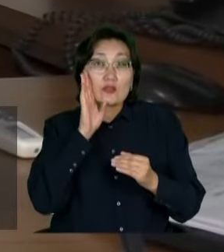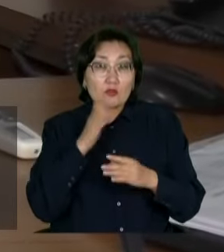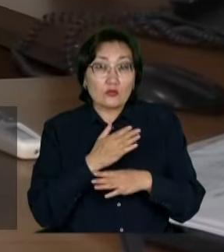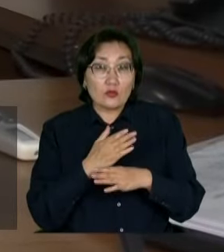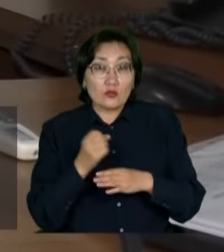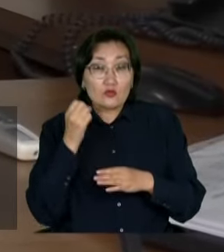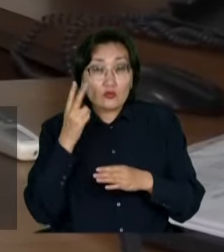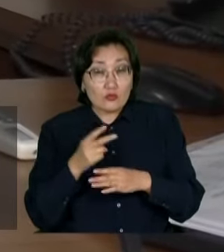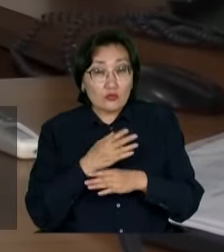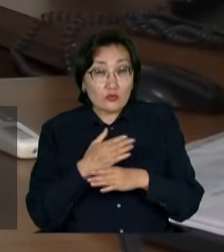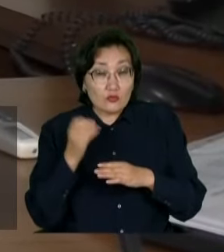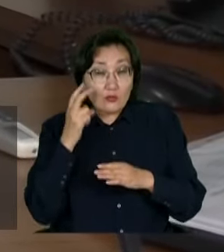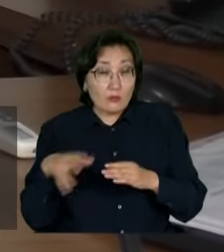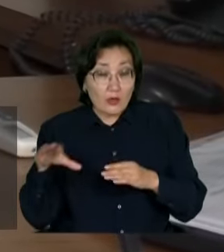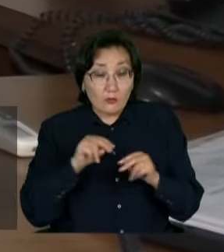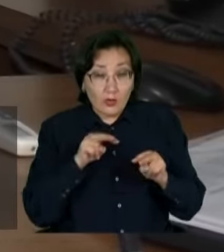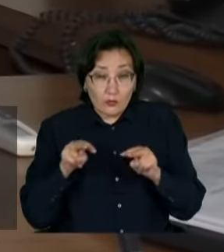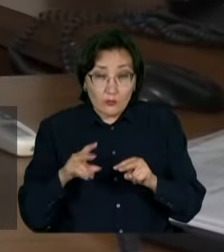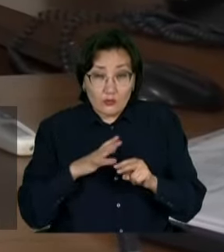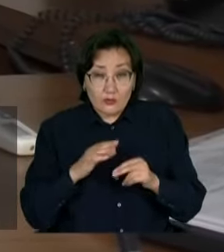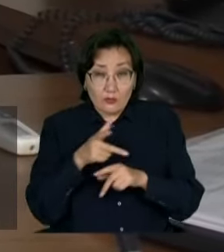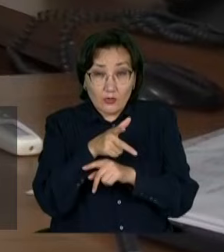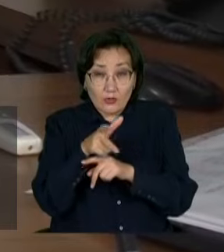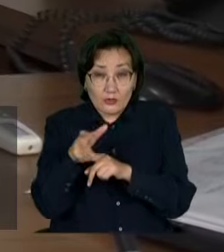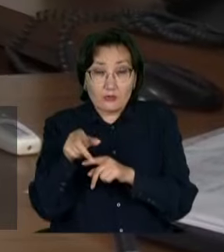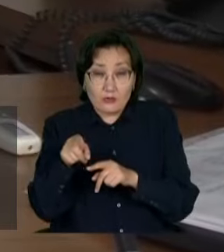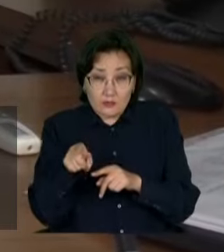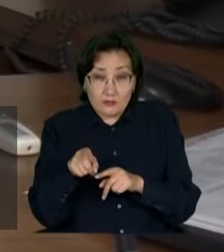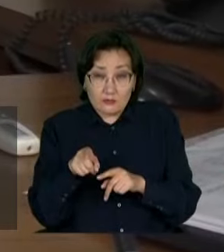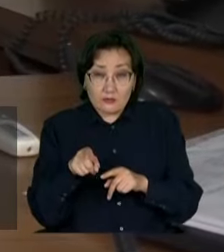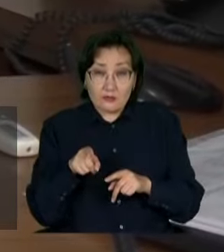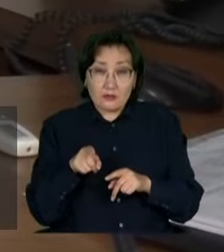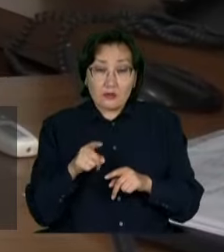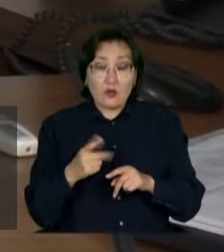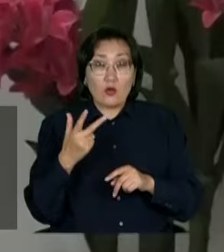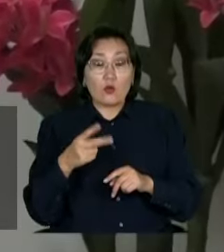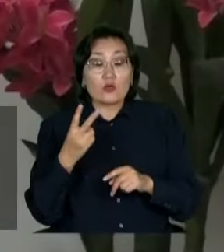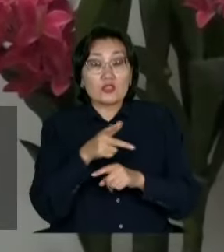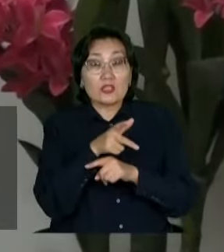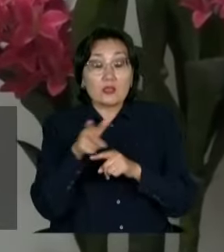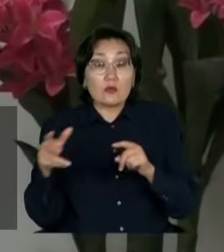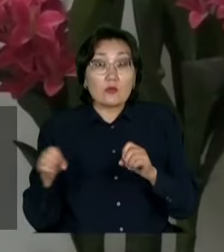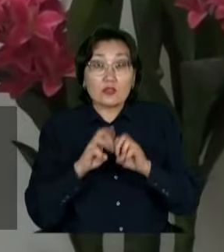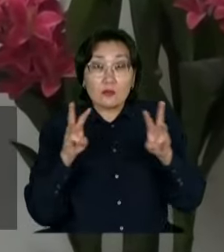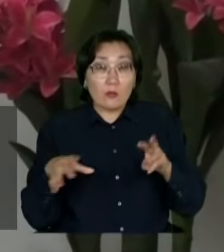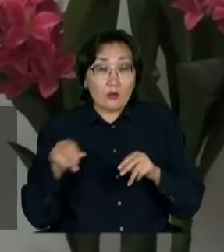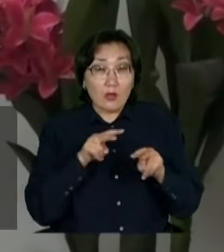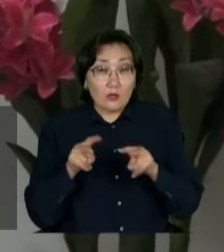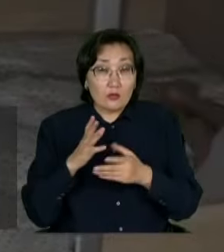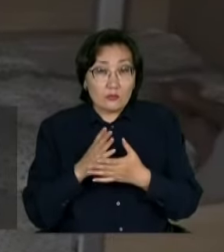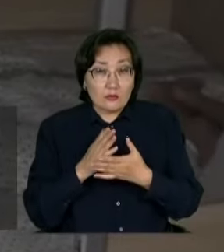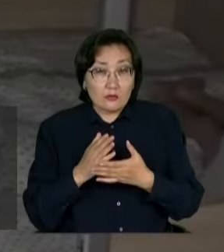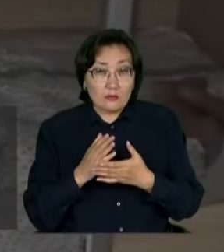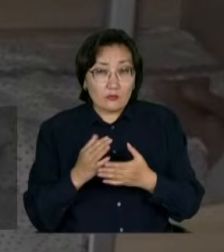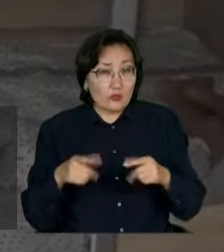түстен кейінде барлығын бақылап отырамын. Мына бейнекамерада менде міне 32 камера бар. Мен бәрін бақылап отырмын. Бұл